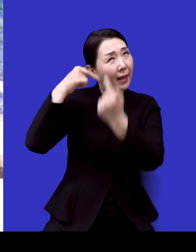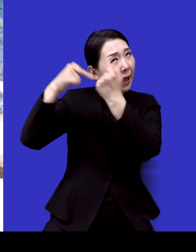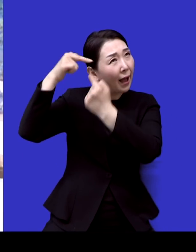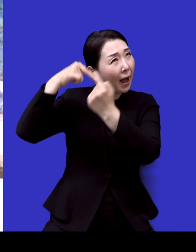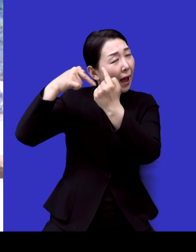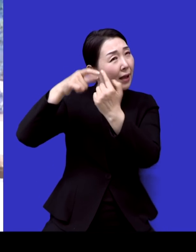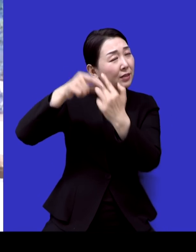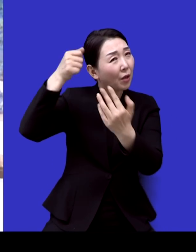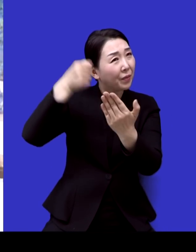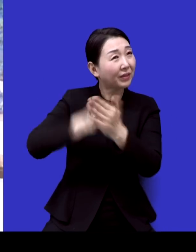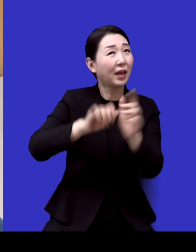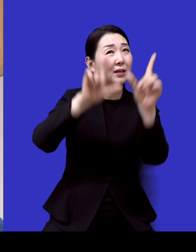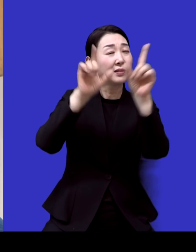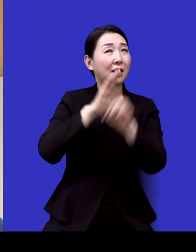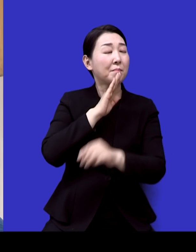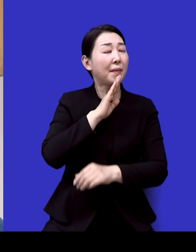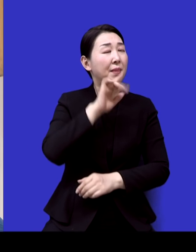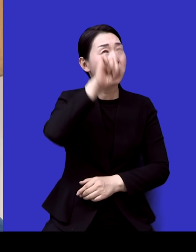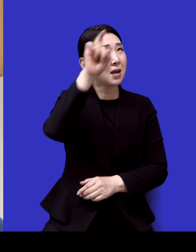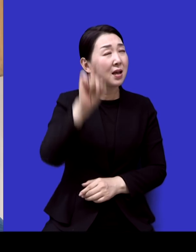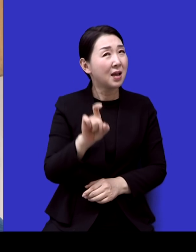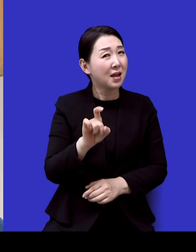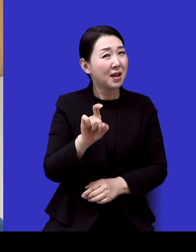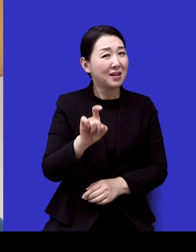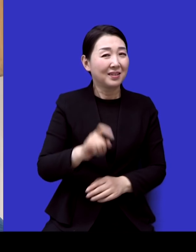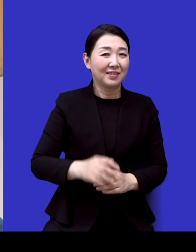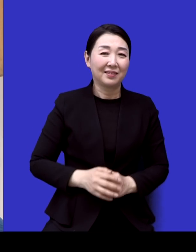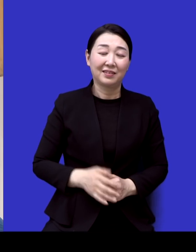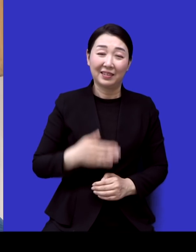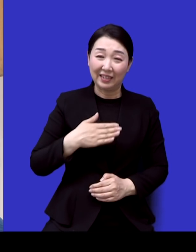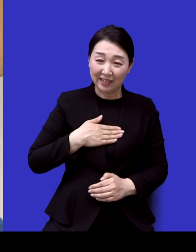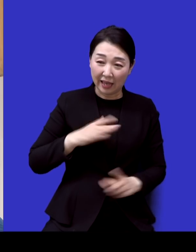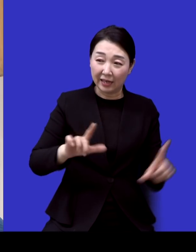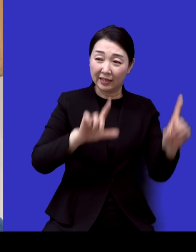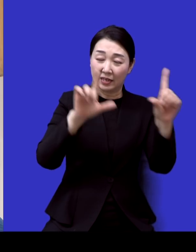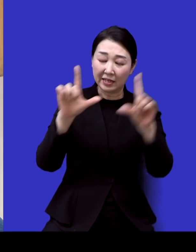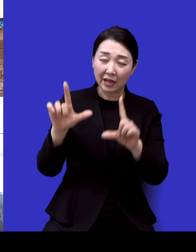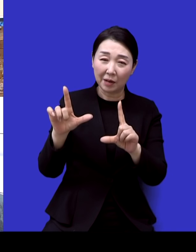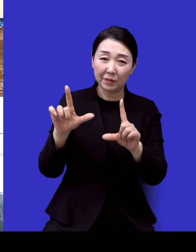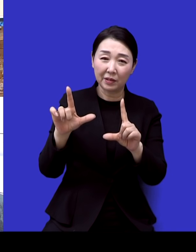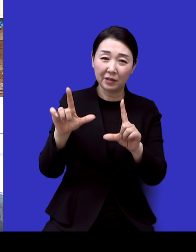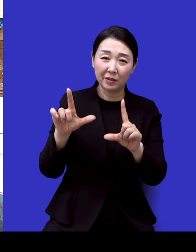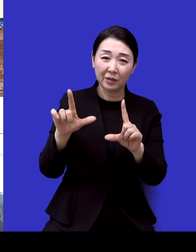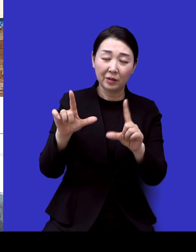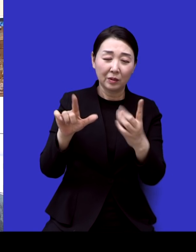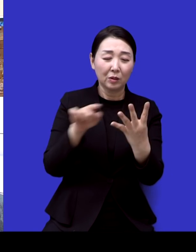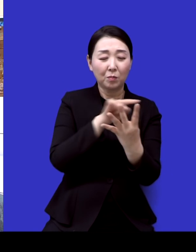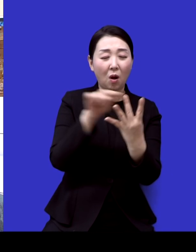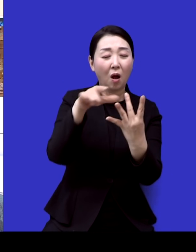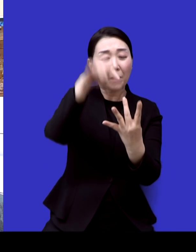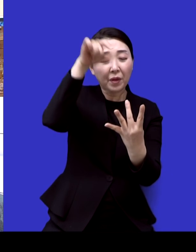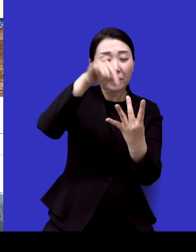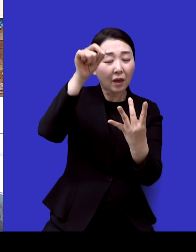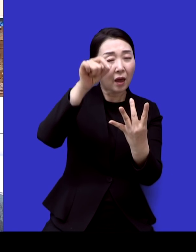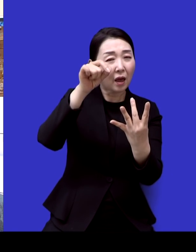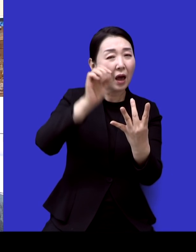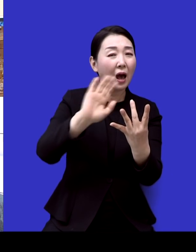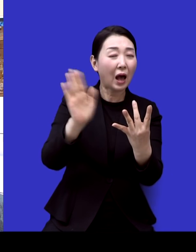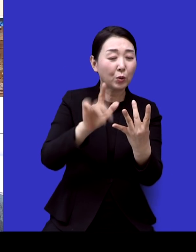선택해왔던 삶인가라는 생각이 들더라고요. 그러니까 제 삶이 객관식 중에 그냥 일지선다는